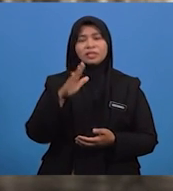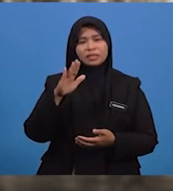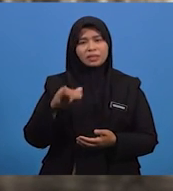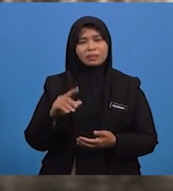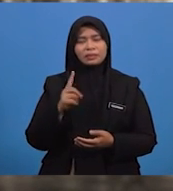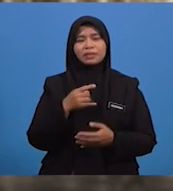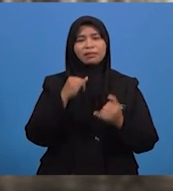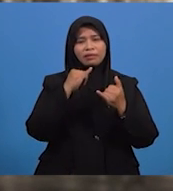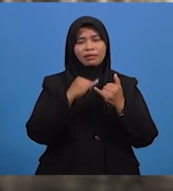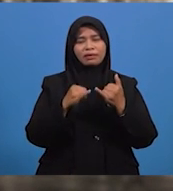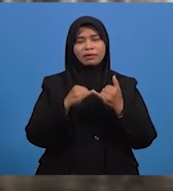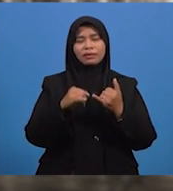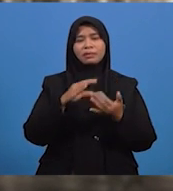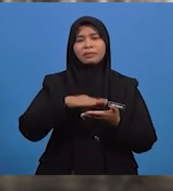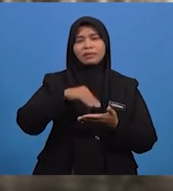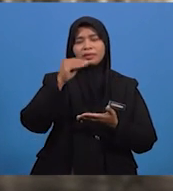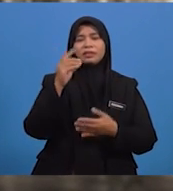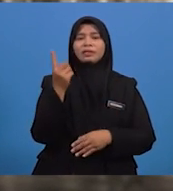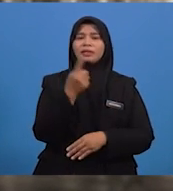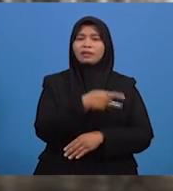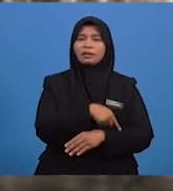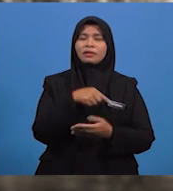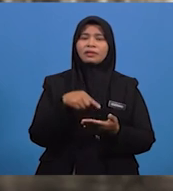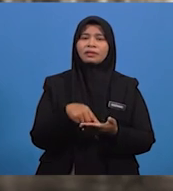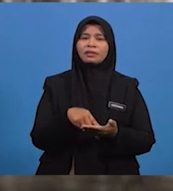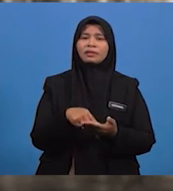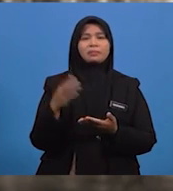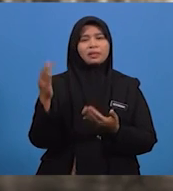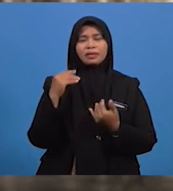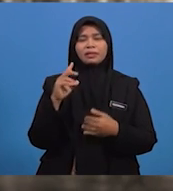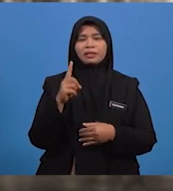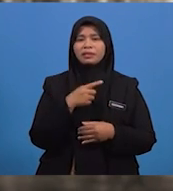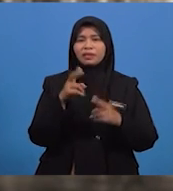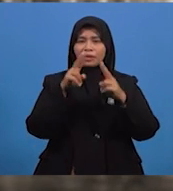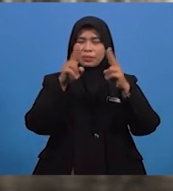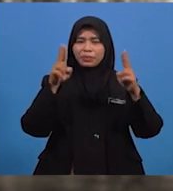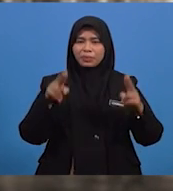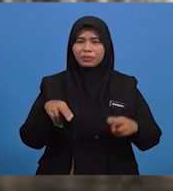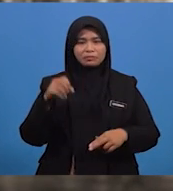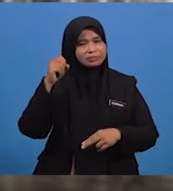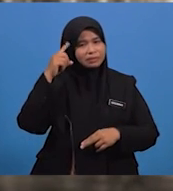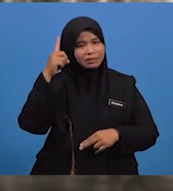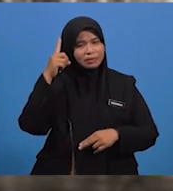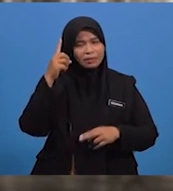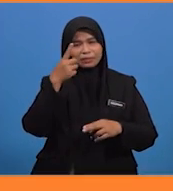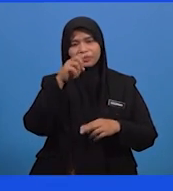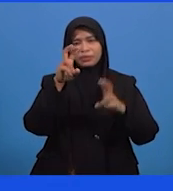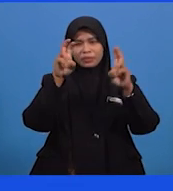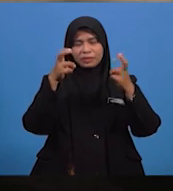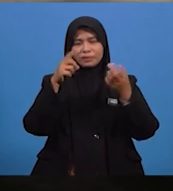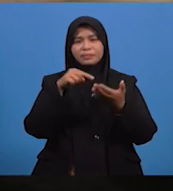Sebelum kita akhiri pembelajaran kita pada hari ini, mari kita uji kefahaman kita untuk topik